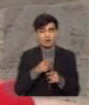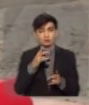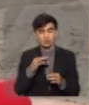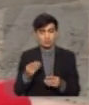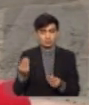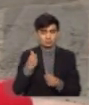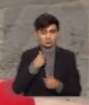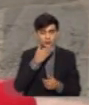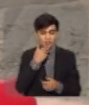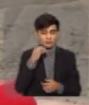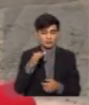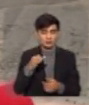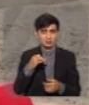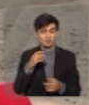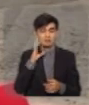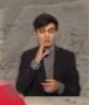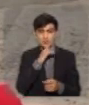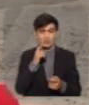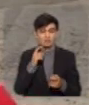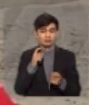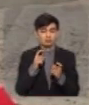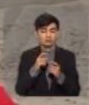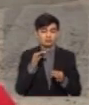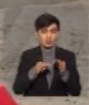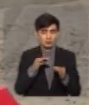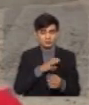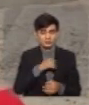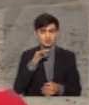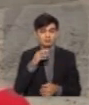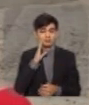мүлдем төленбеді. Анам соттасып жүріп, ақыры қайтыс болды.